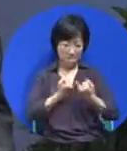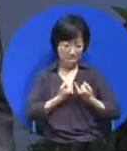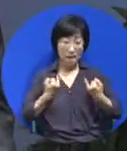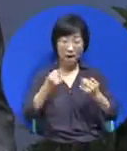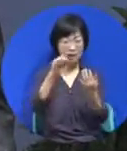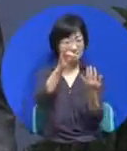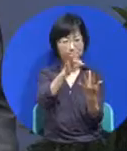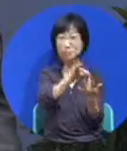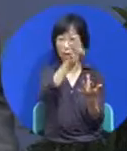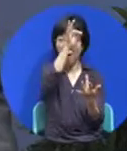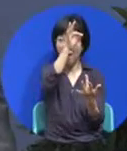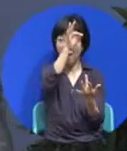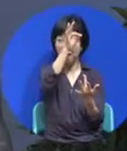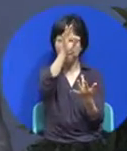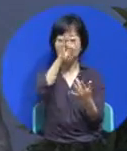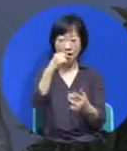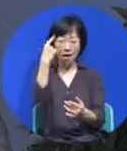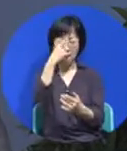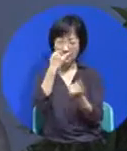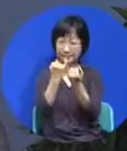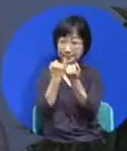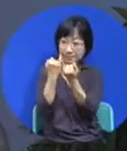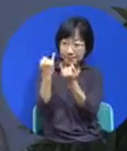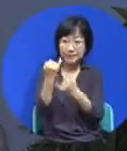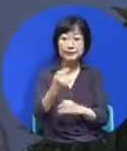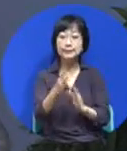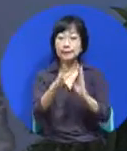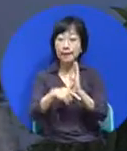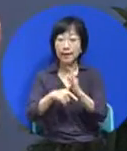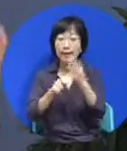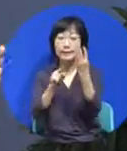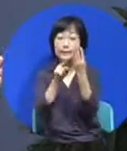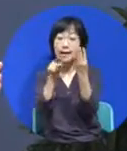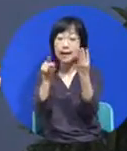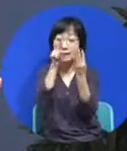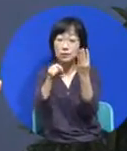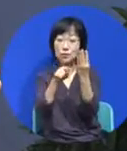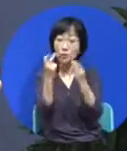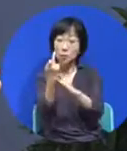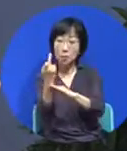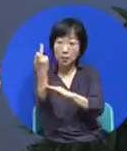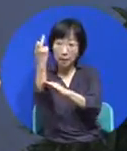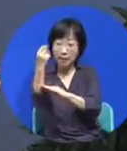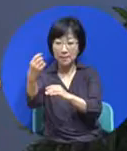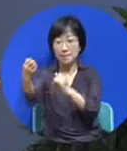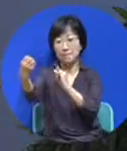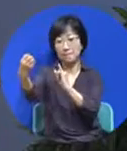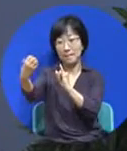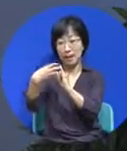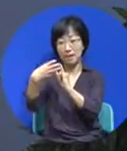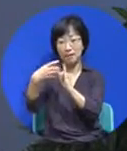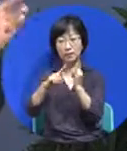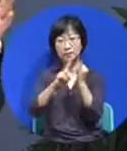woman and she was called into the palace. 그때 사촌 오빠 모르드기가 이렇게 말하잖아요. And her cousin Mordecai